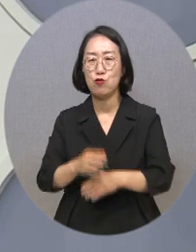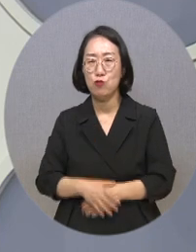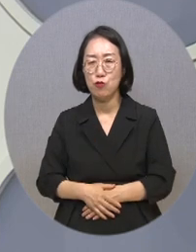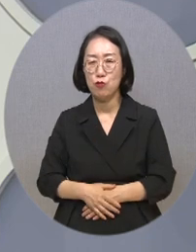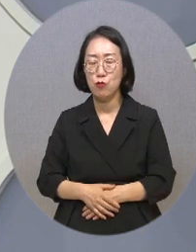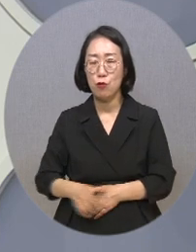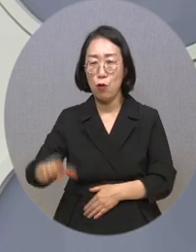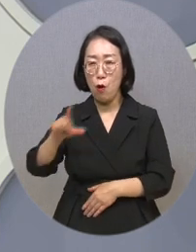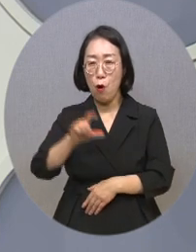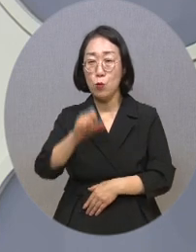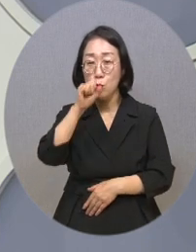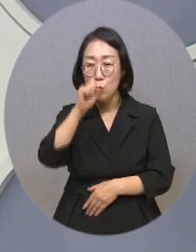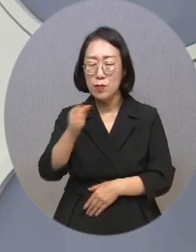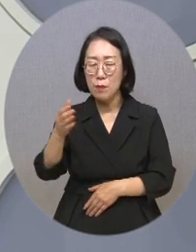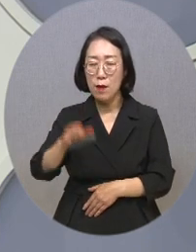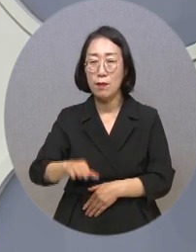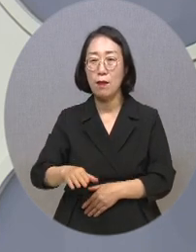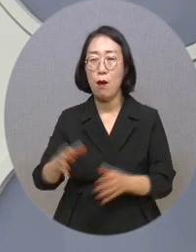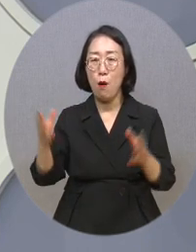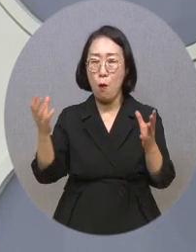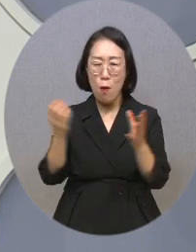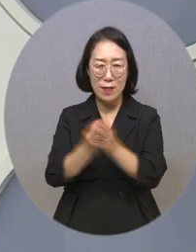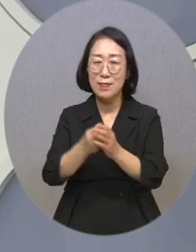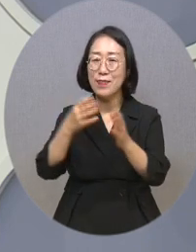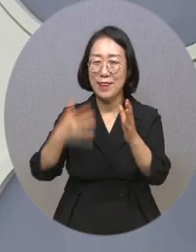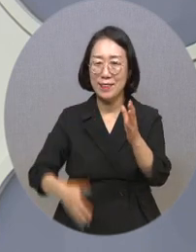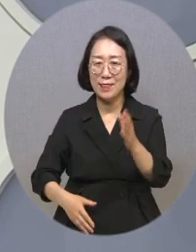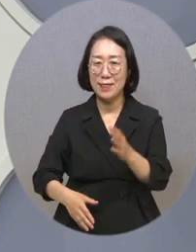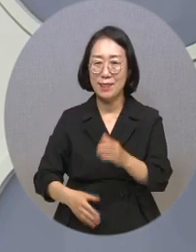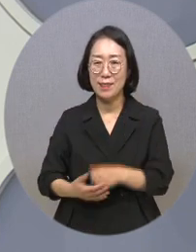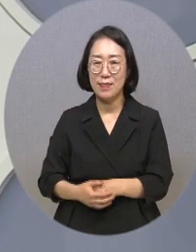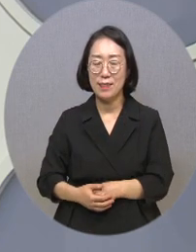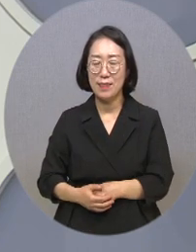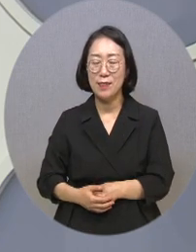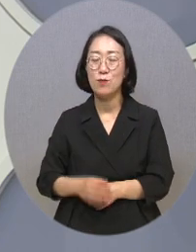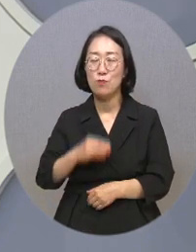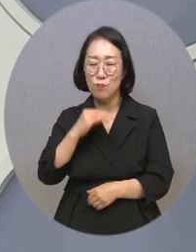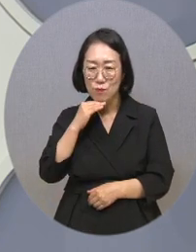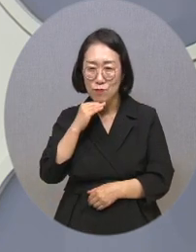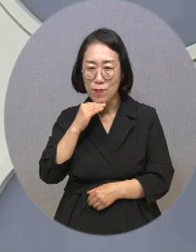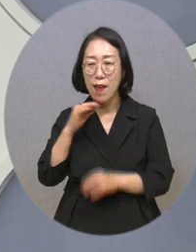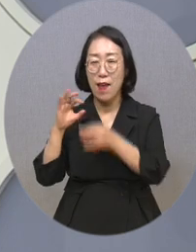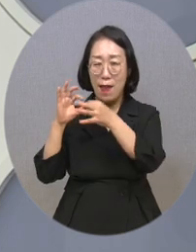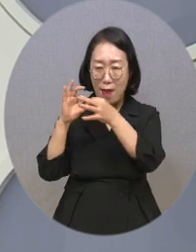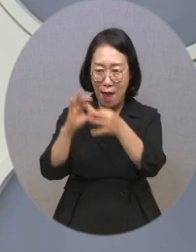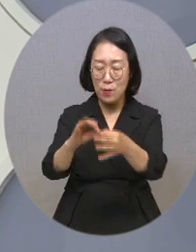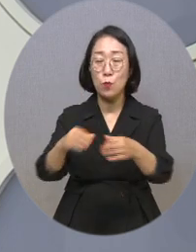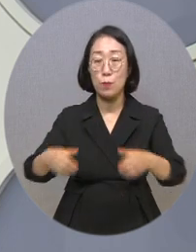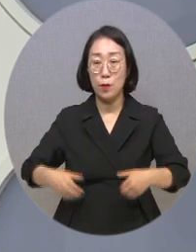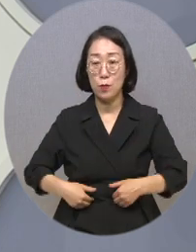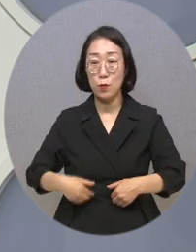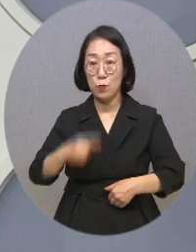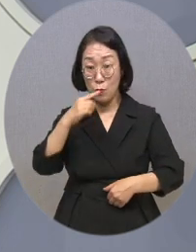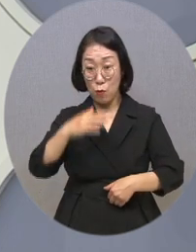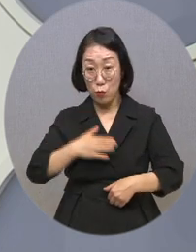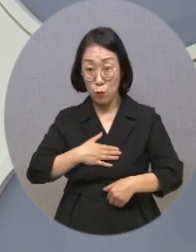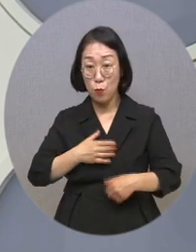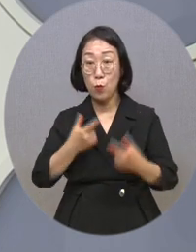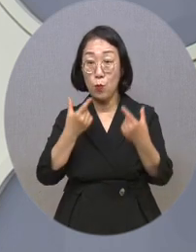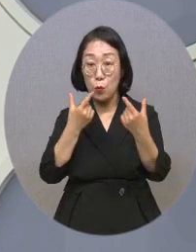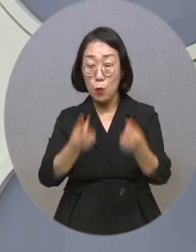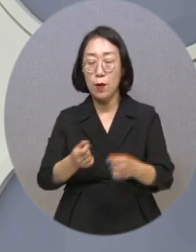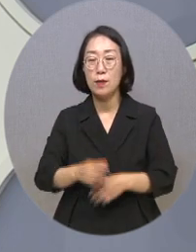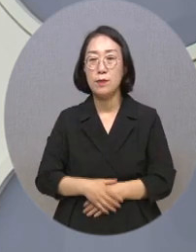좋다고 생각하는데 아직 뭐 나가야 될 그 길은 더 멀기는 한 것 같습니다. 근데 저도 저 말씀하시는